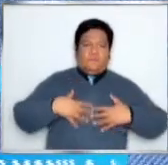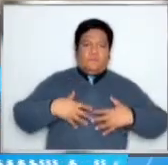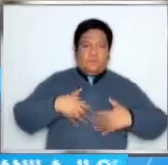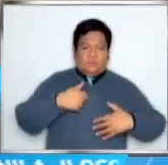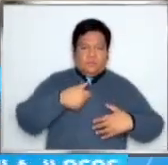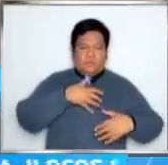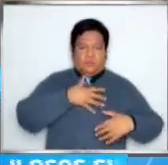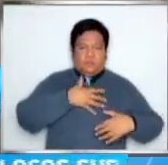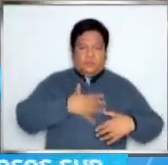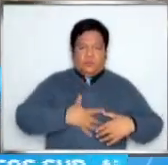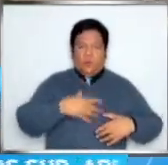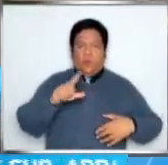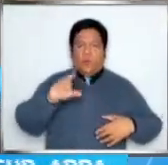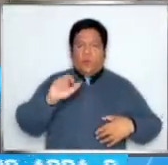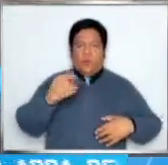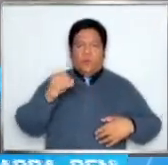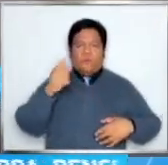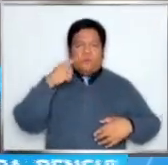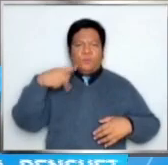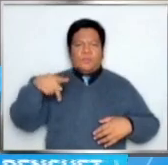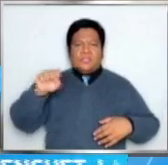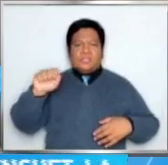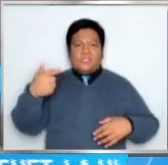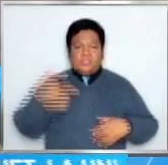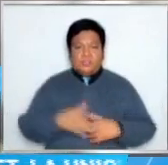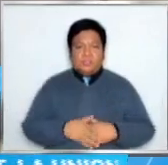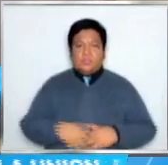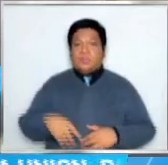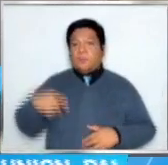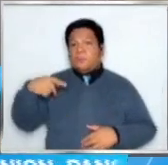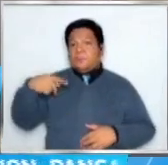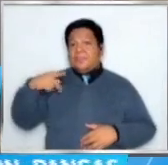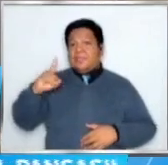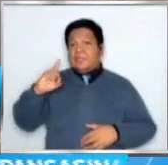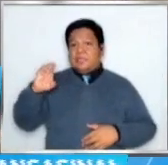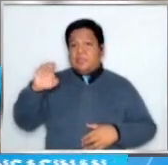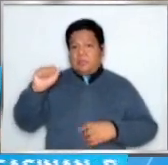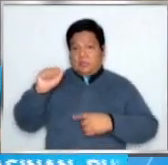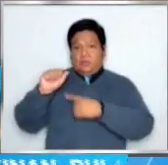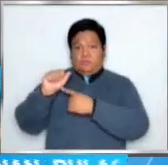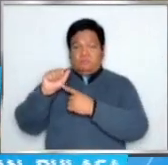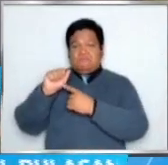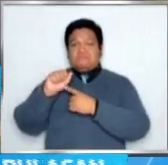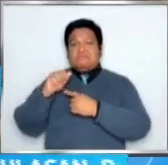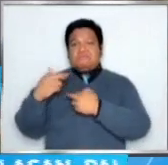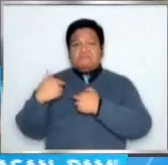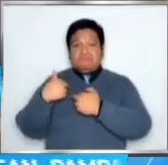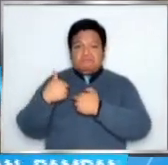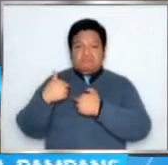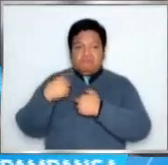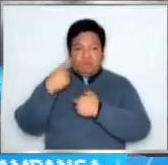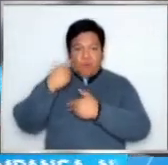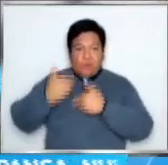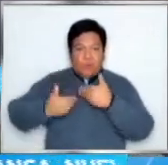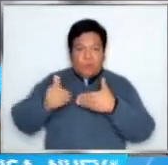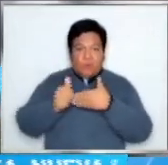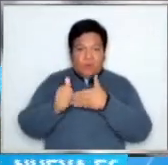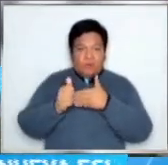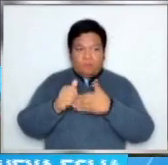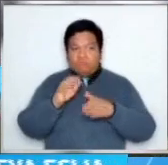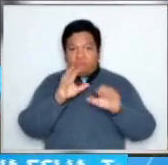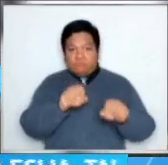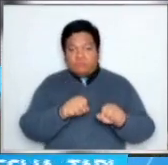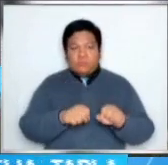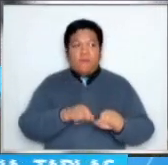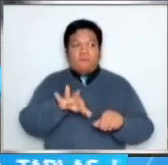Group. Ayon sa PDEA, nanangunan sa operasyon sa ilalim ng kanilang Coplan Whisperer, nabisto ang resort at palaisdaan na ito ng mga